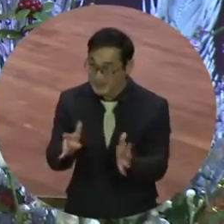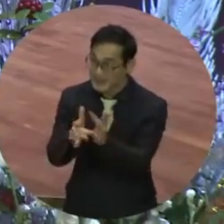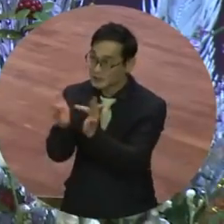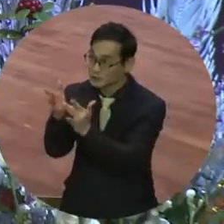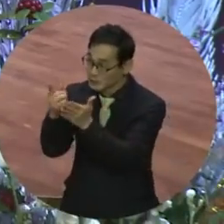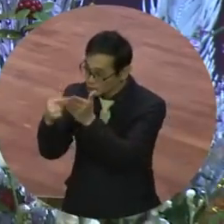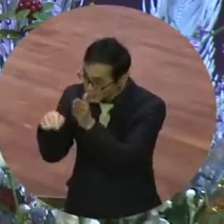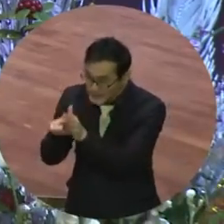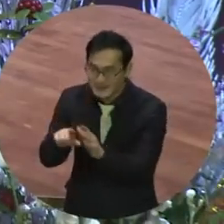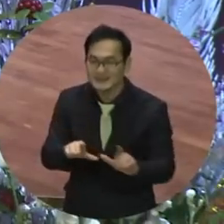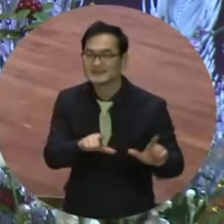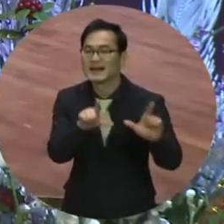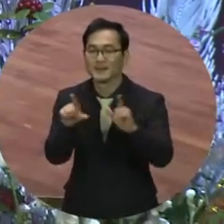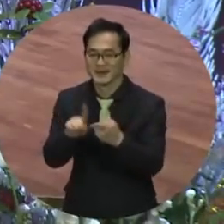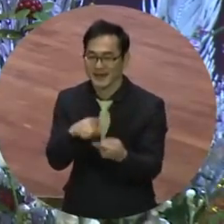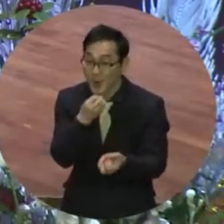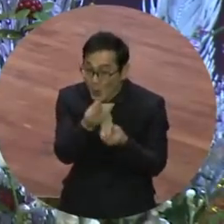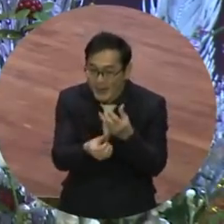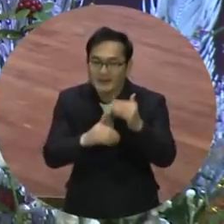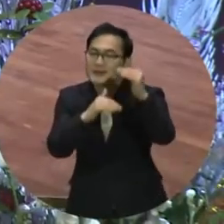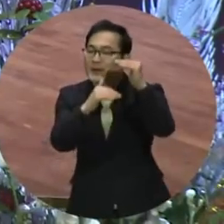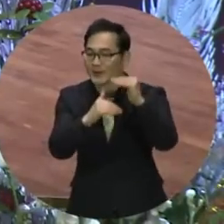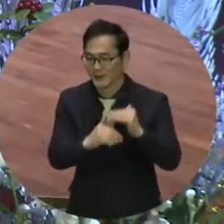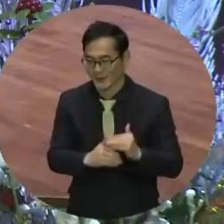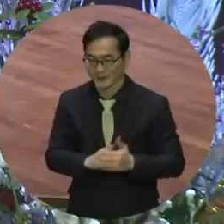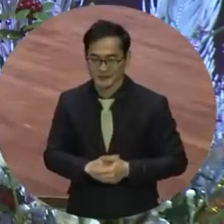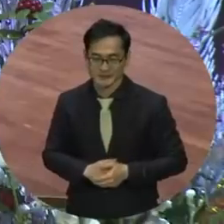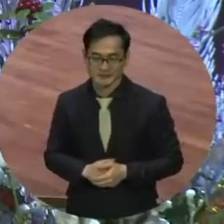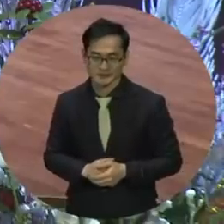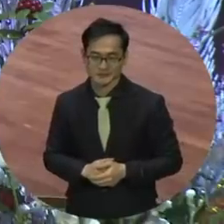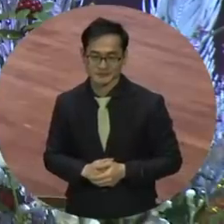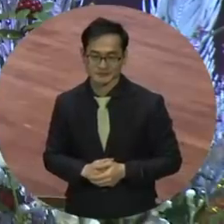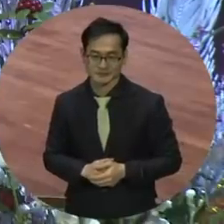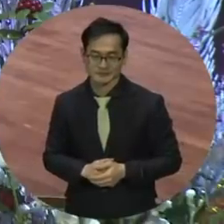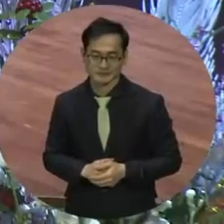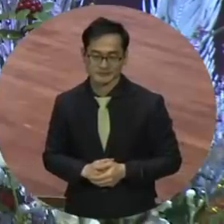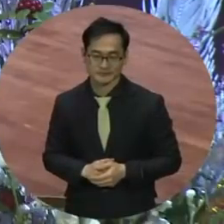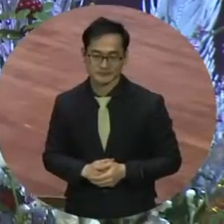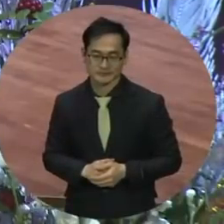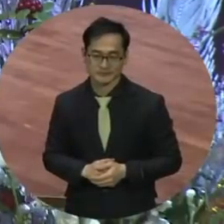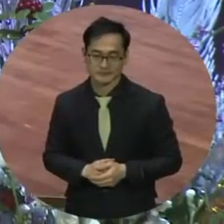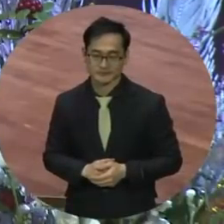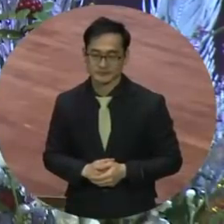지혜를 여기서 고백하고 있습니다. 자, 우리가